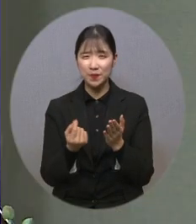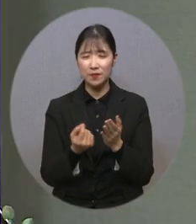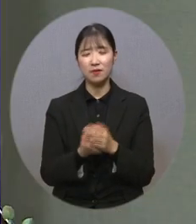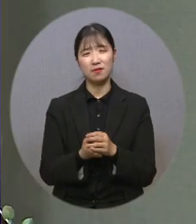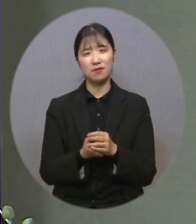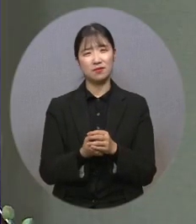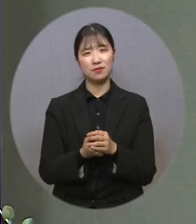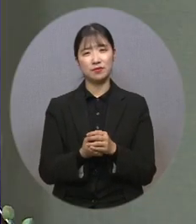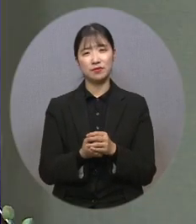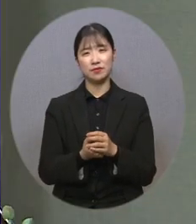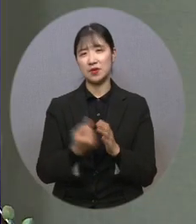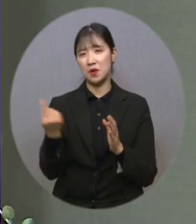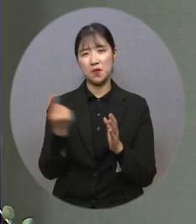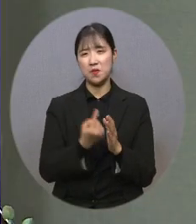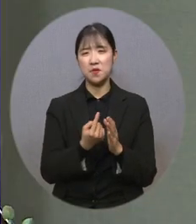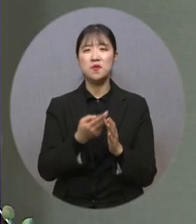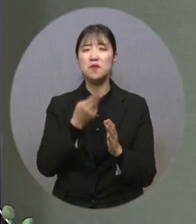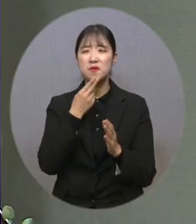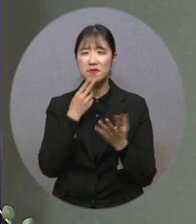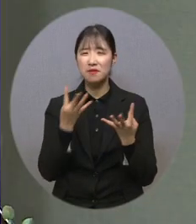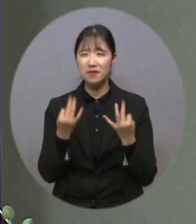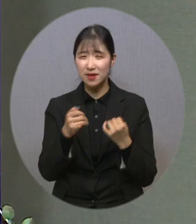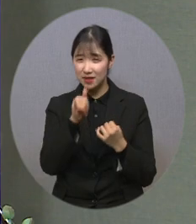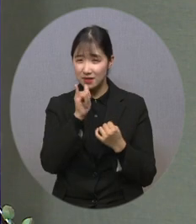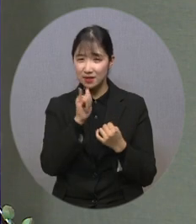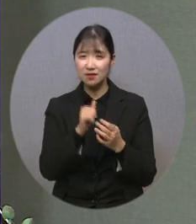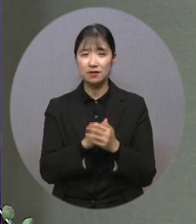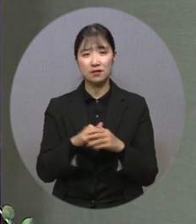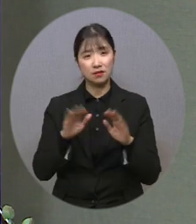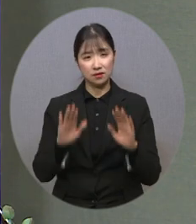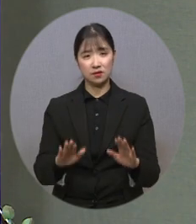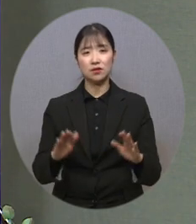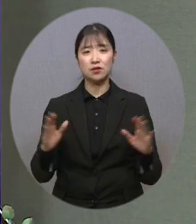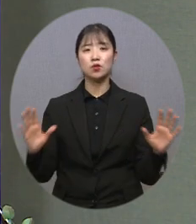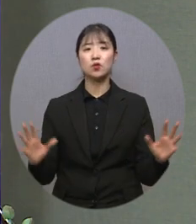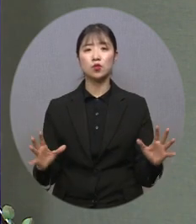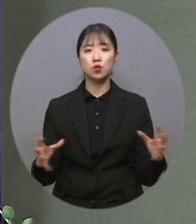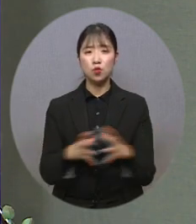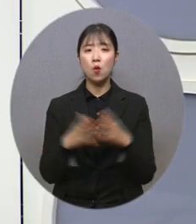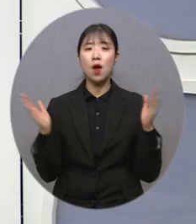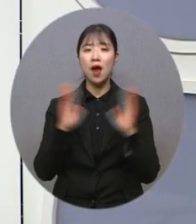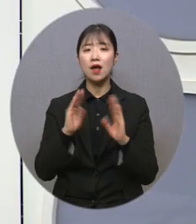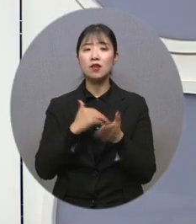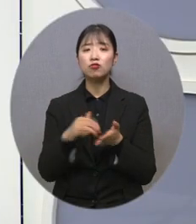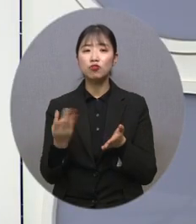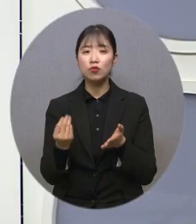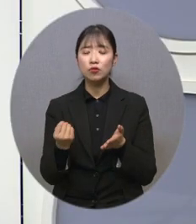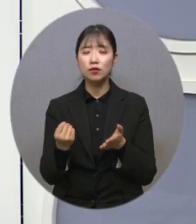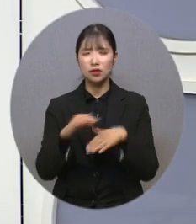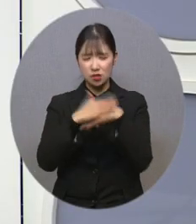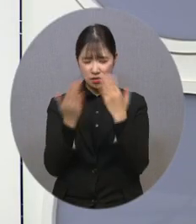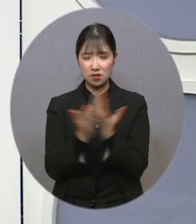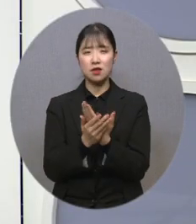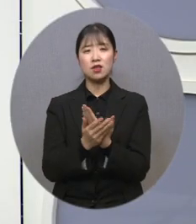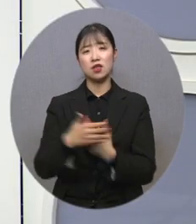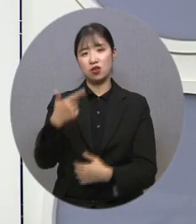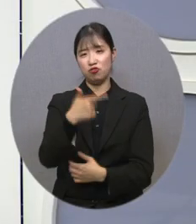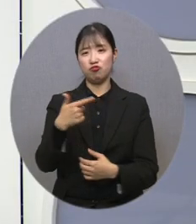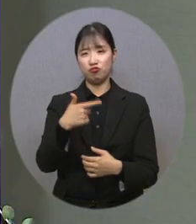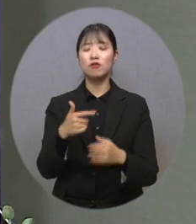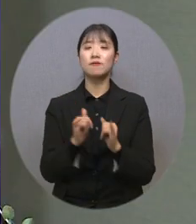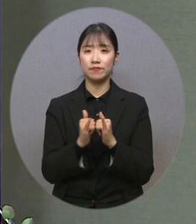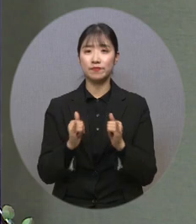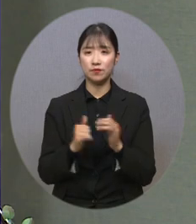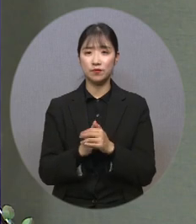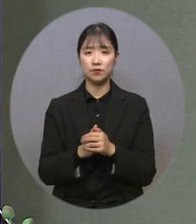그래서 많이 안 오는 경우가 있는데 네. 지금 총 학생 수가 몇 명이죠? 전부 합쳐서 한 6천 명 정도